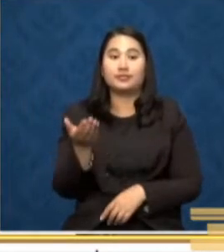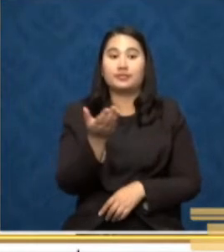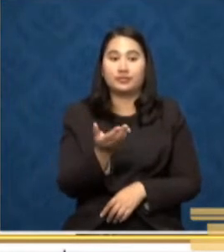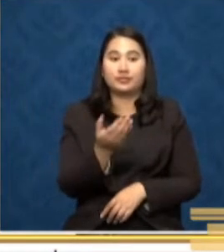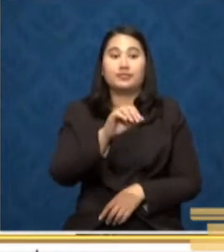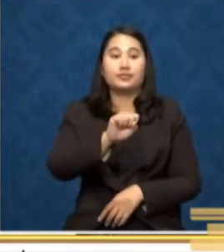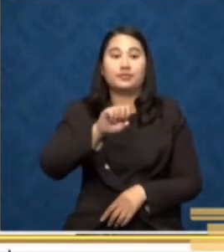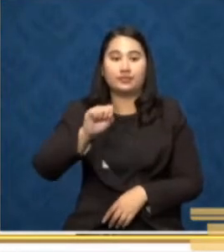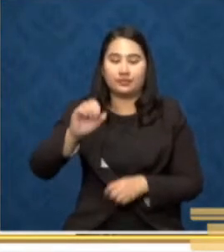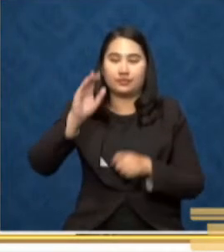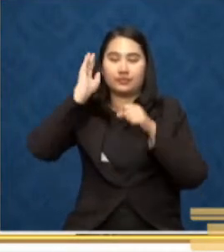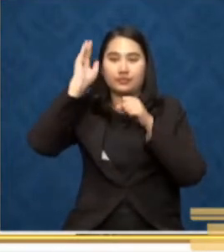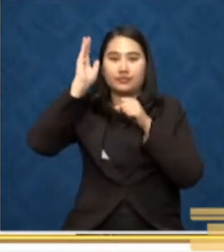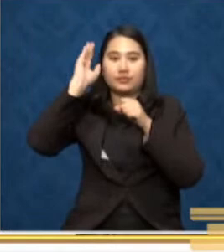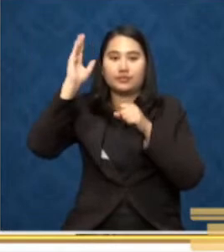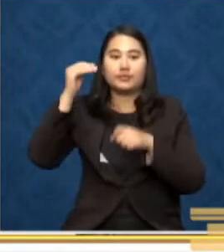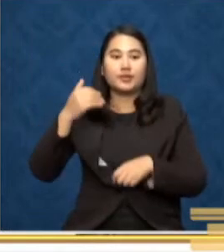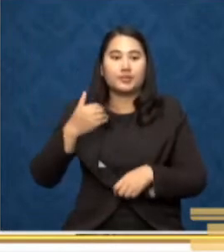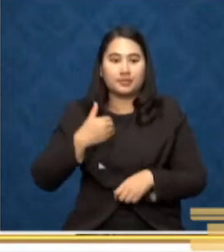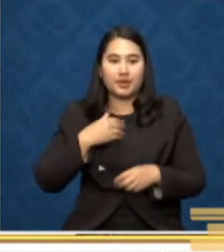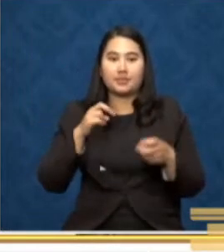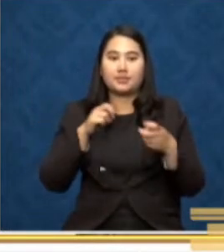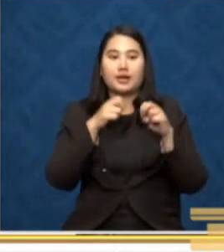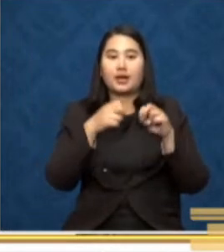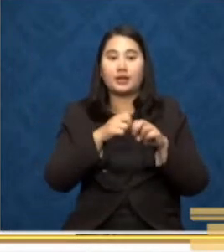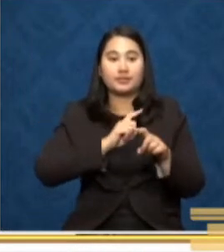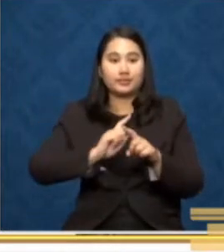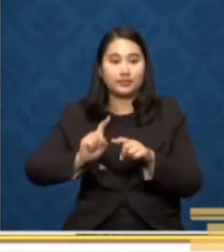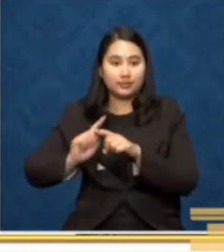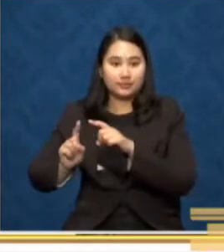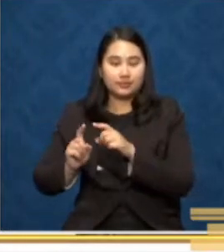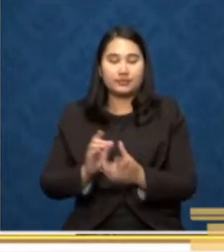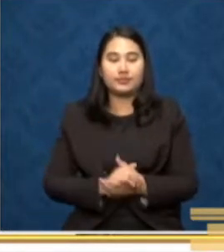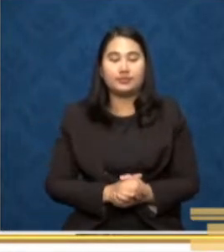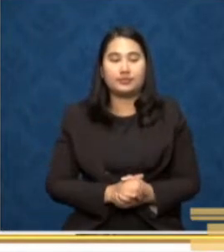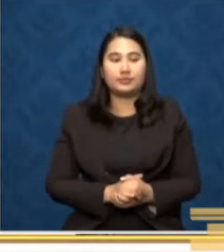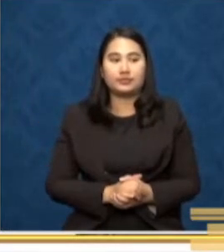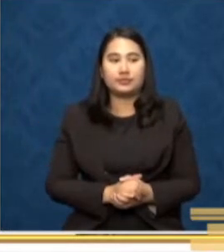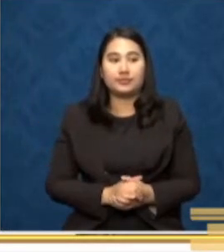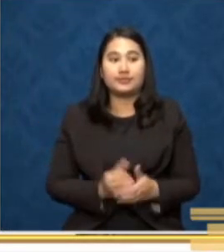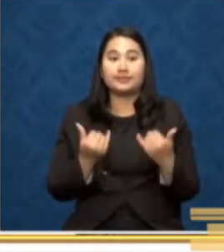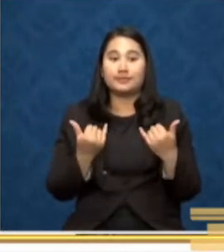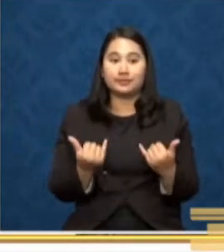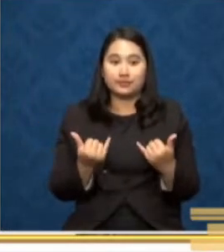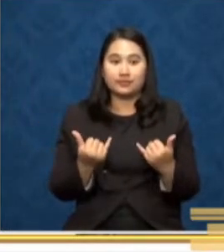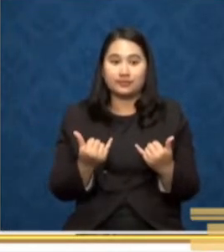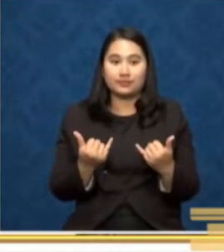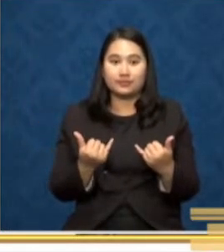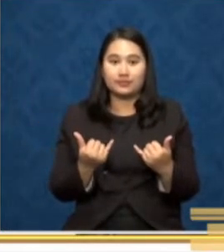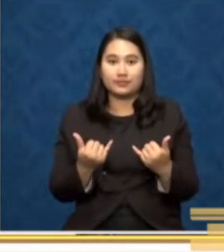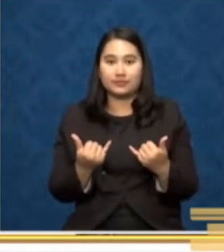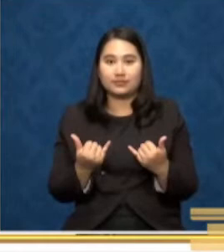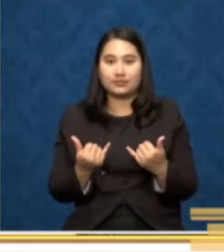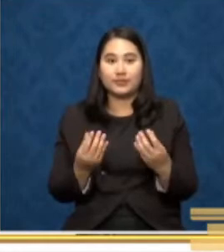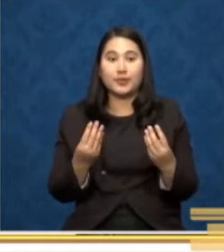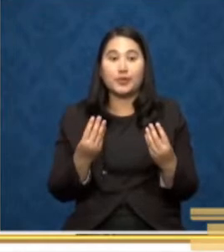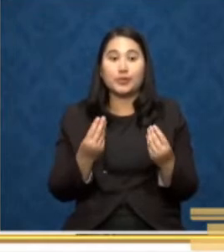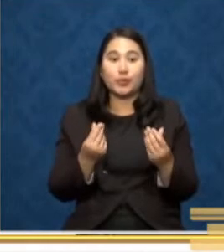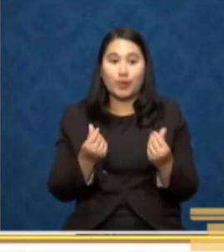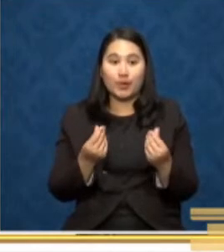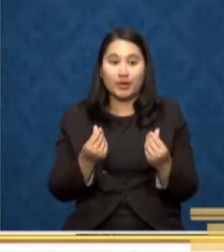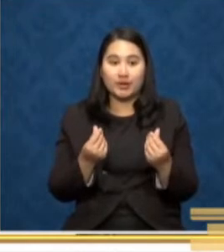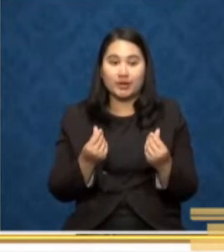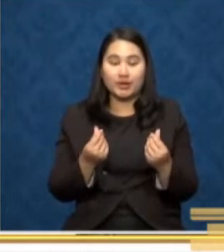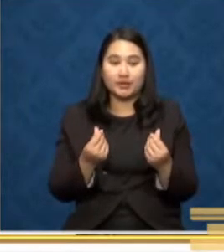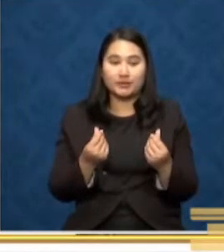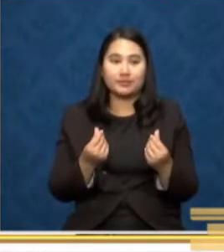และก็ได้สะท้อนถึงปัญหาต่างๆที่เกิดขึ้นวันนี้หลายๆตัวเลขนะครับเราเกิด